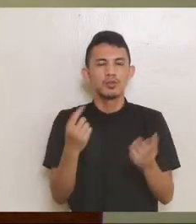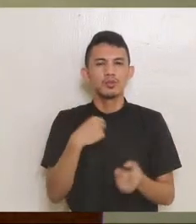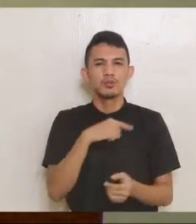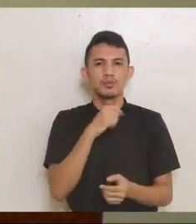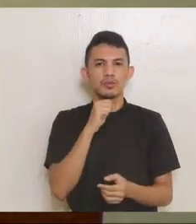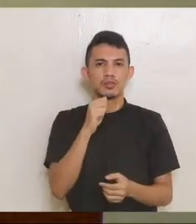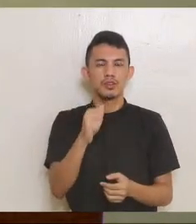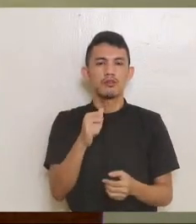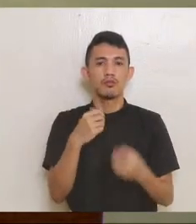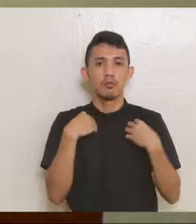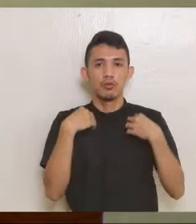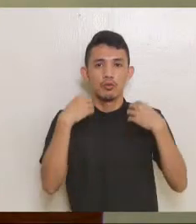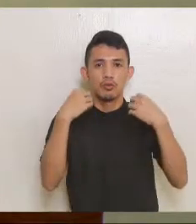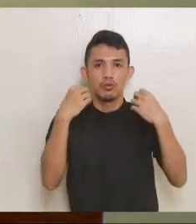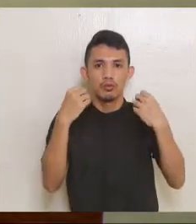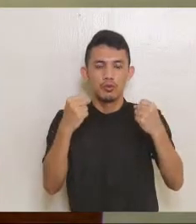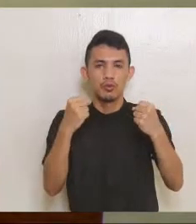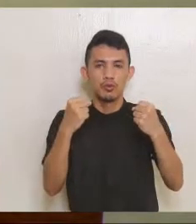formation